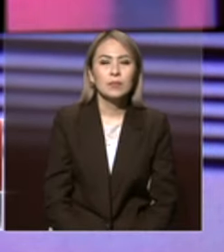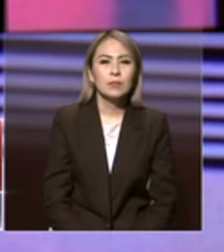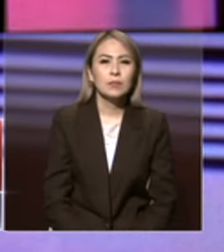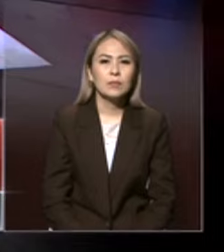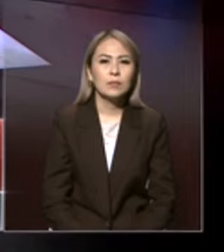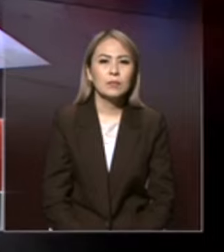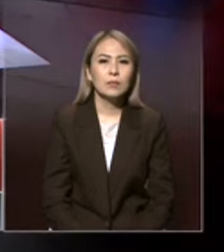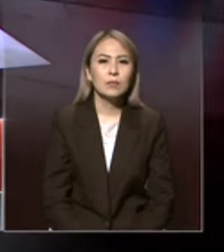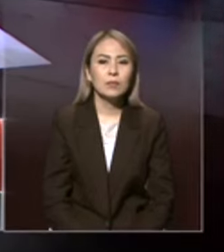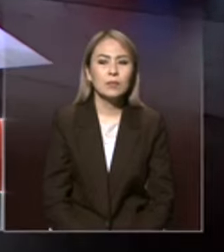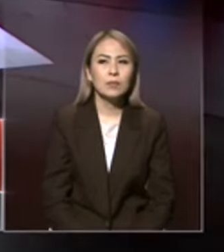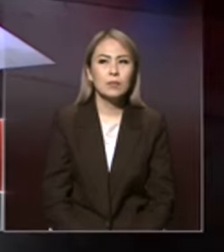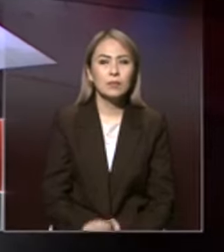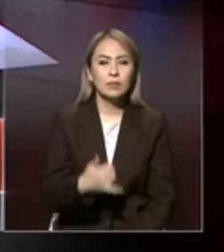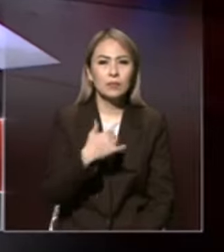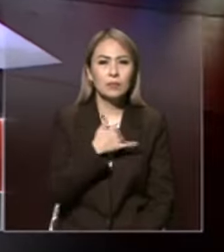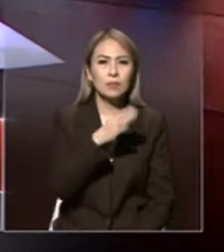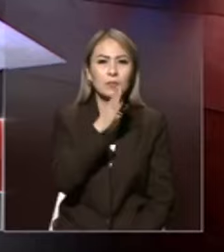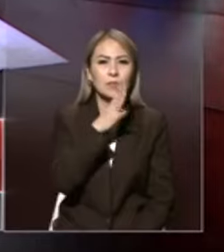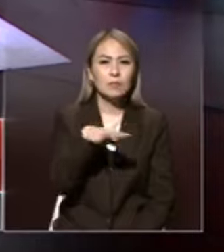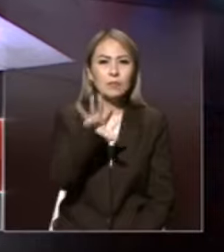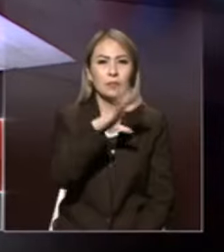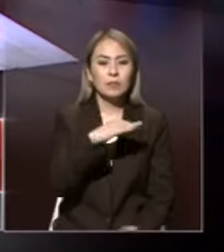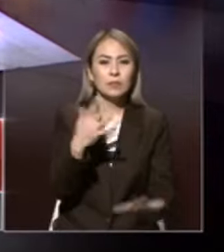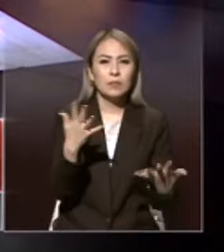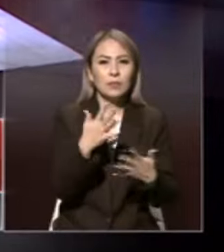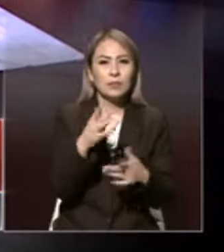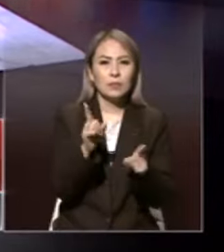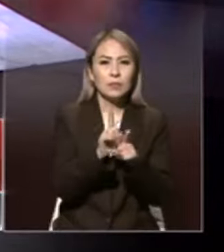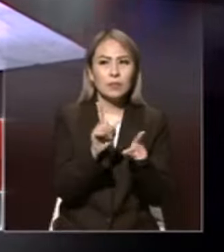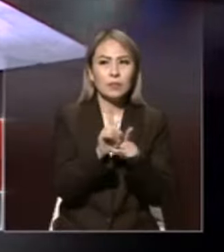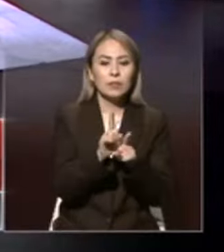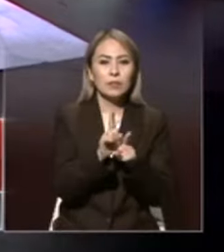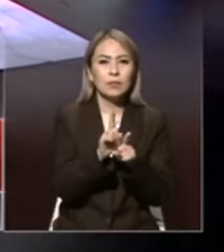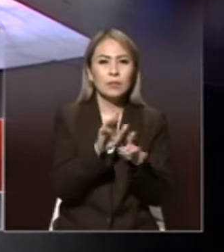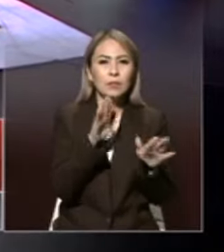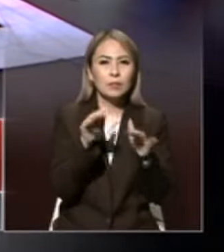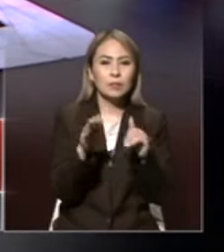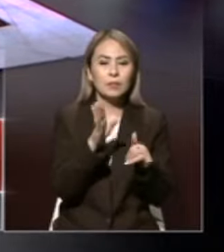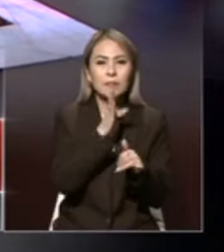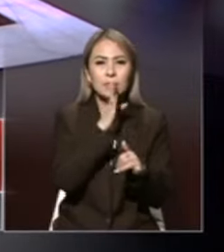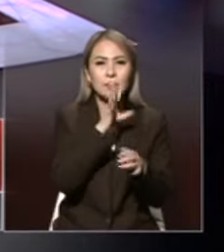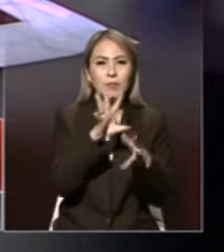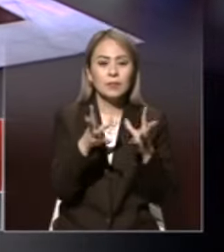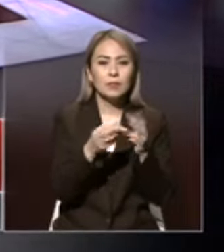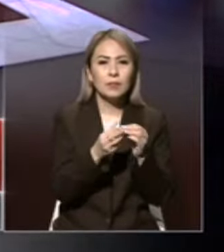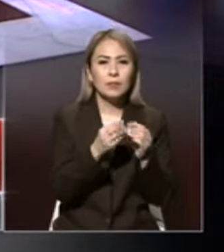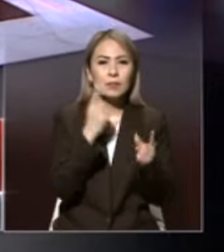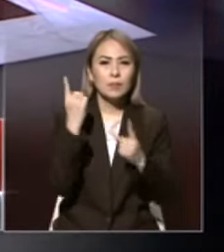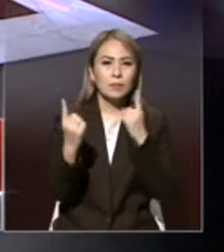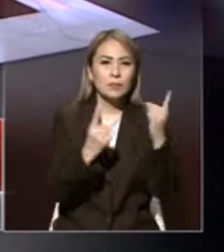Үйден басталайды. Үйткені біз қазір қыздарды қалай осылай қоя бердік. Ойбай, біздің қыздарды мұнау деп.